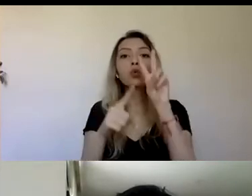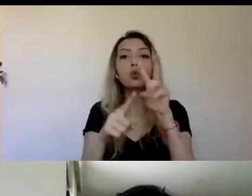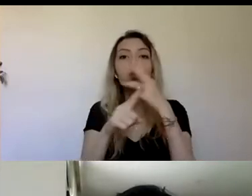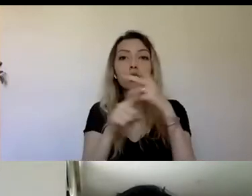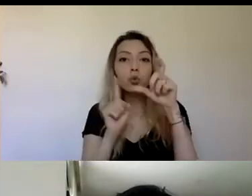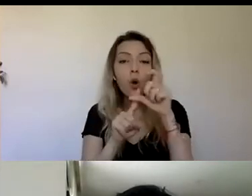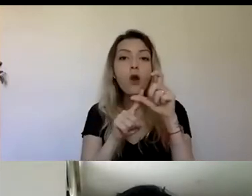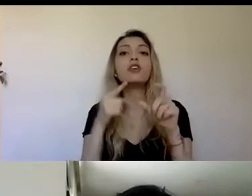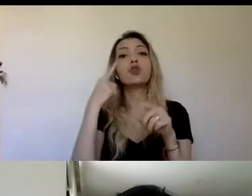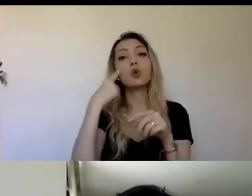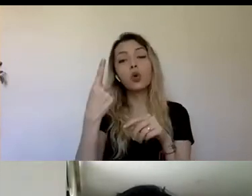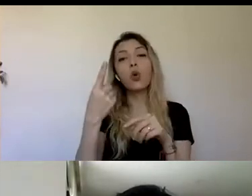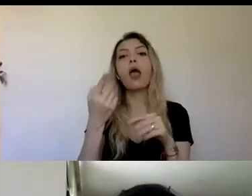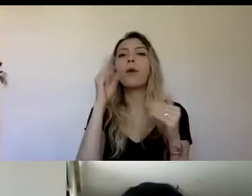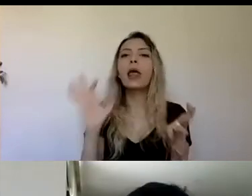ilişkilendirilebiliyor olması.